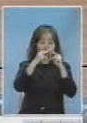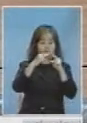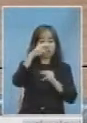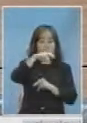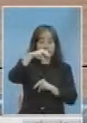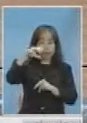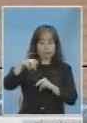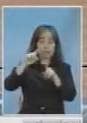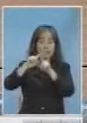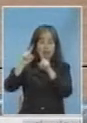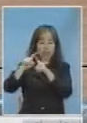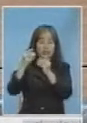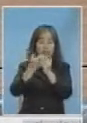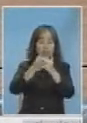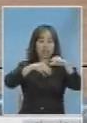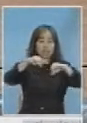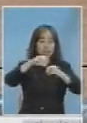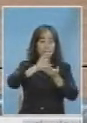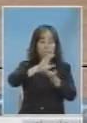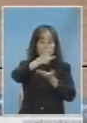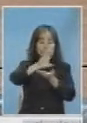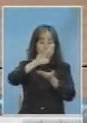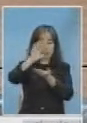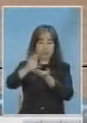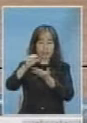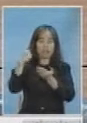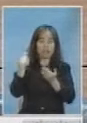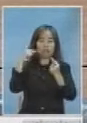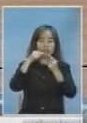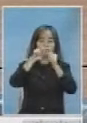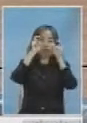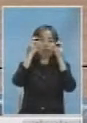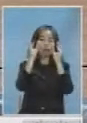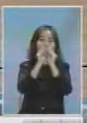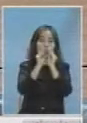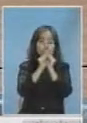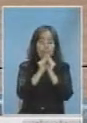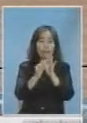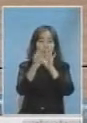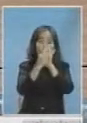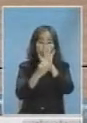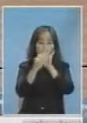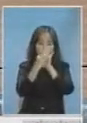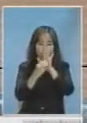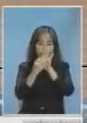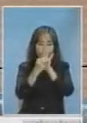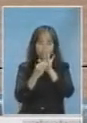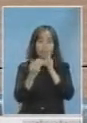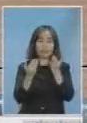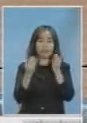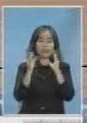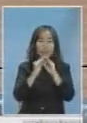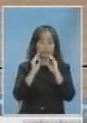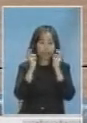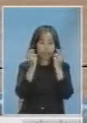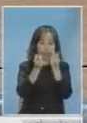งบประมาณในเรื่องนี้ไว้เอาไปจัดสัมมนาเอาไปฝึกอบรม